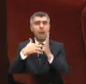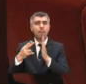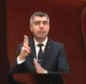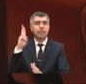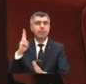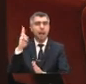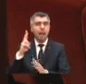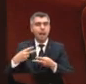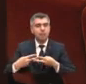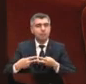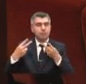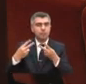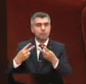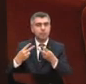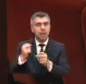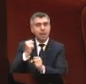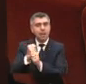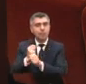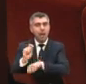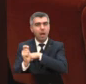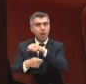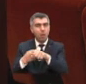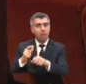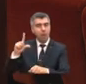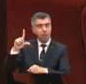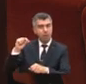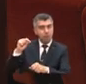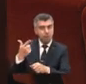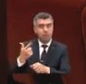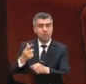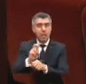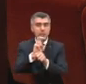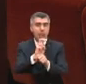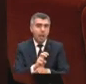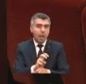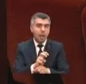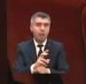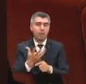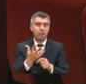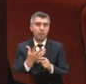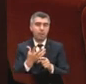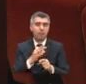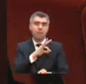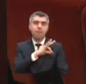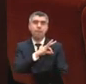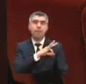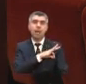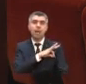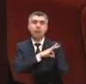عطى دفعه قويه للتشغيل في الباديه بالتخفيضات الكبيره في المجال في المجال في في الفوائد